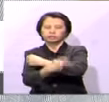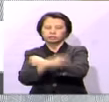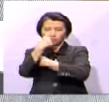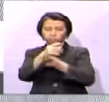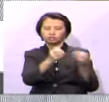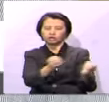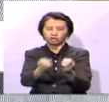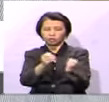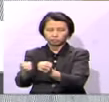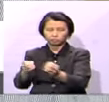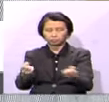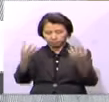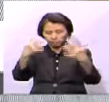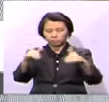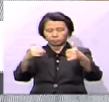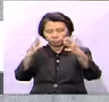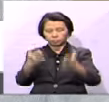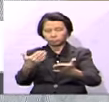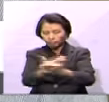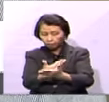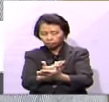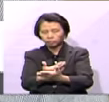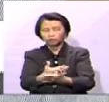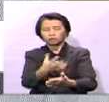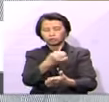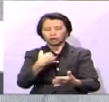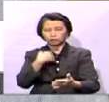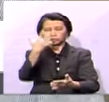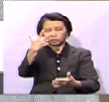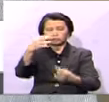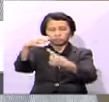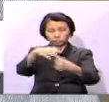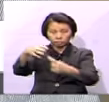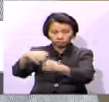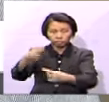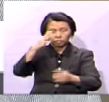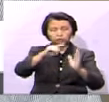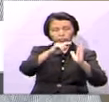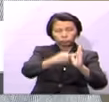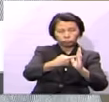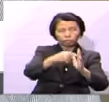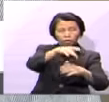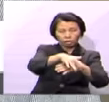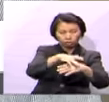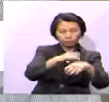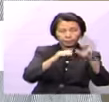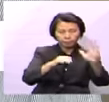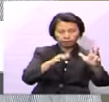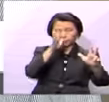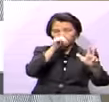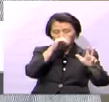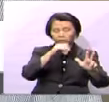untuk melahirkan lebih ramai pemain dengan melalui ada 3 kejohanan yang akan bermula daripada awal Mac di